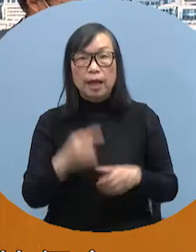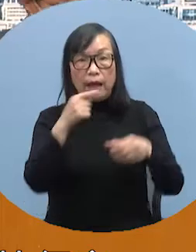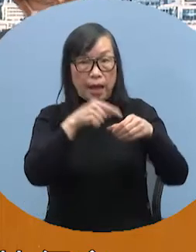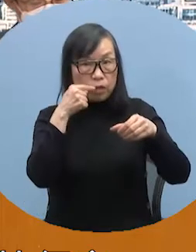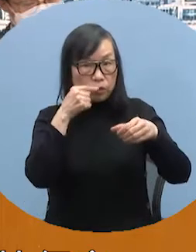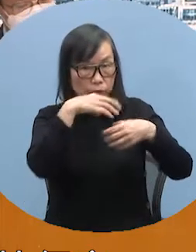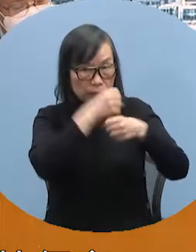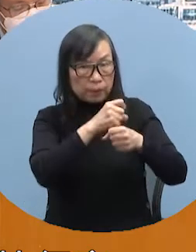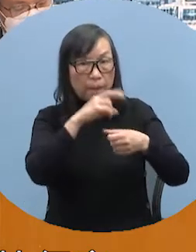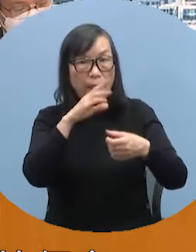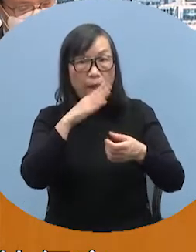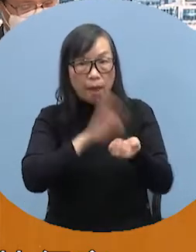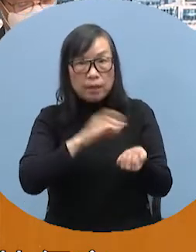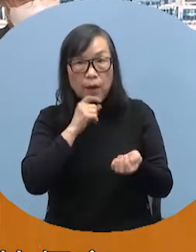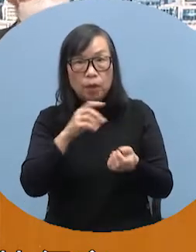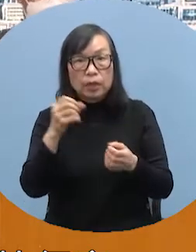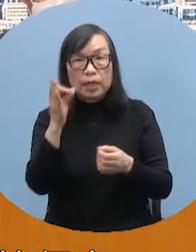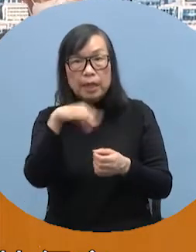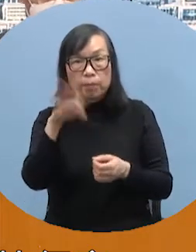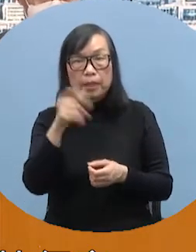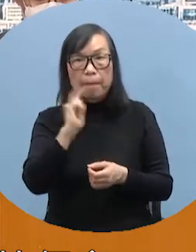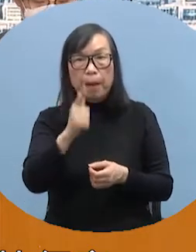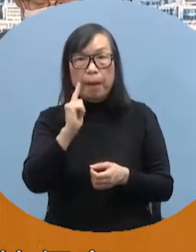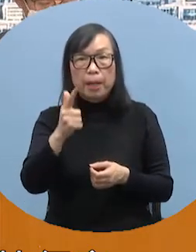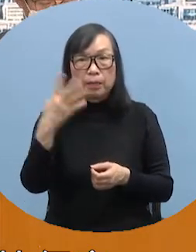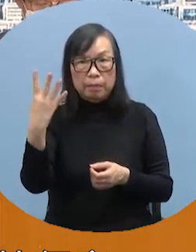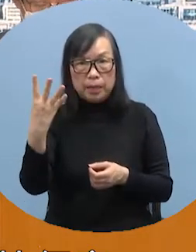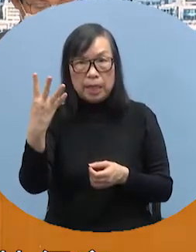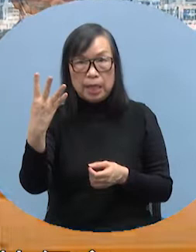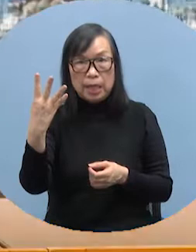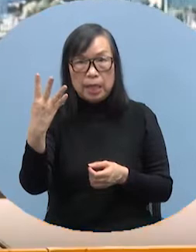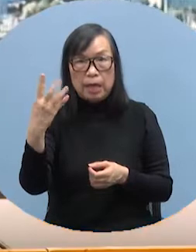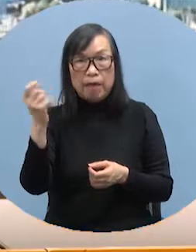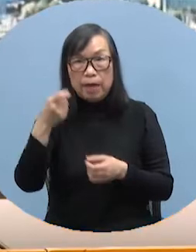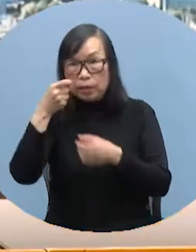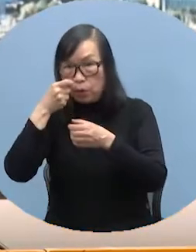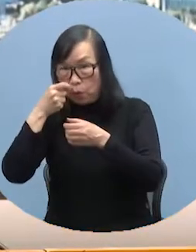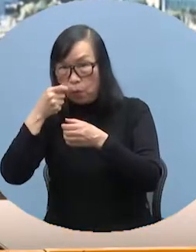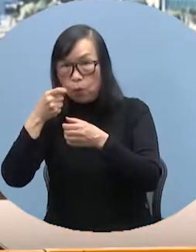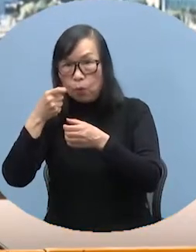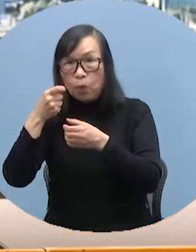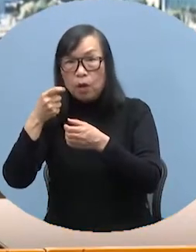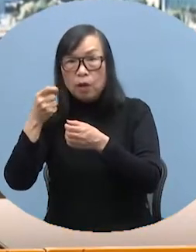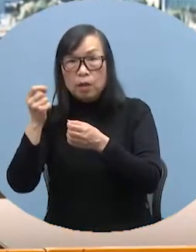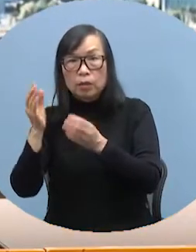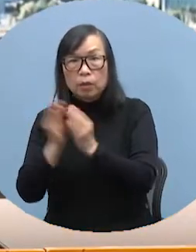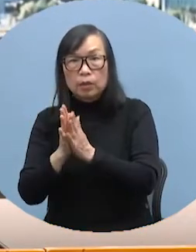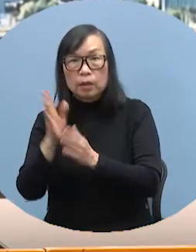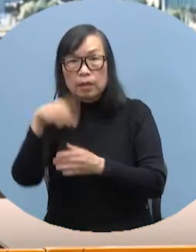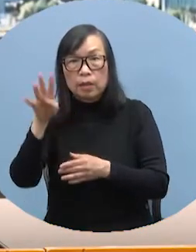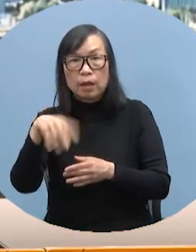經核酸檢測而陽性的個案咧，共有係3884宗。快速抗原檢測方面咧，共有